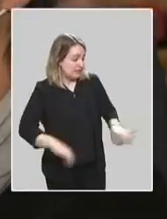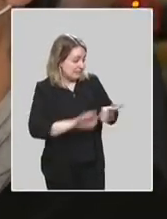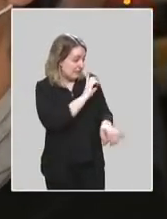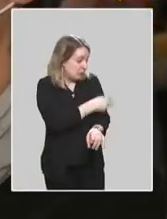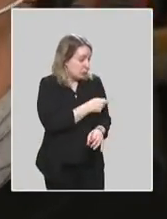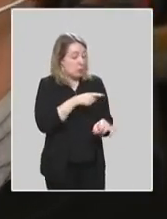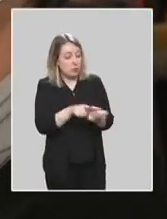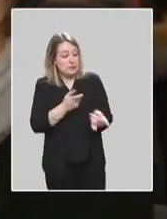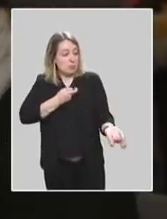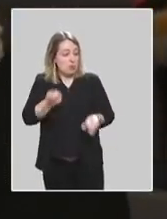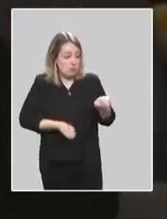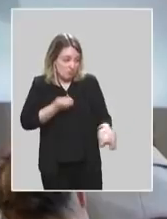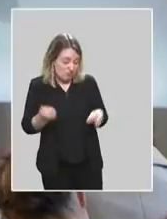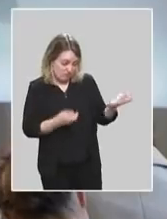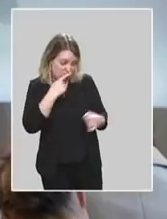nuit ?